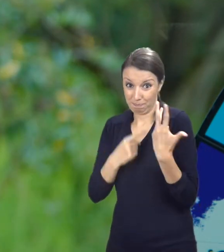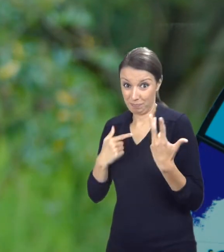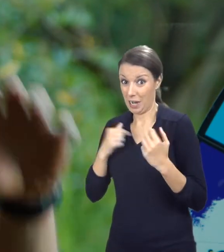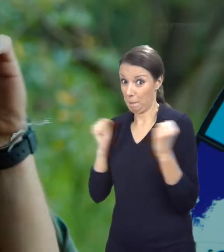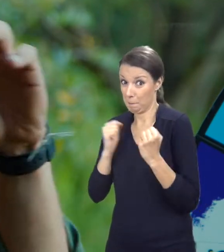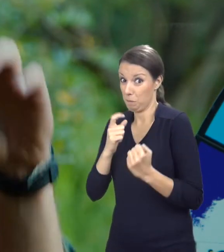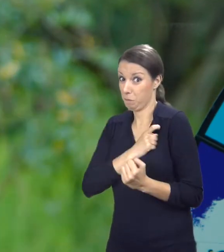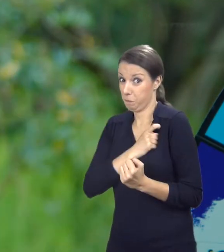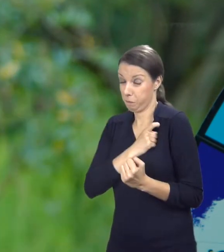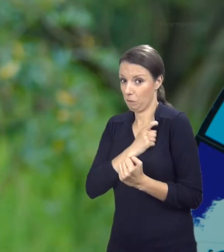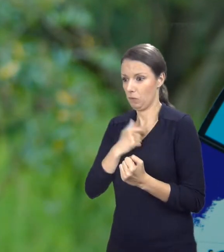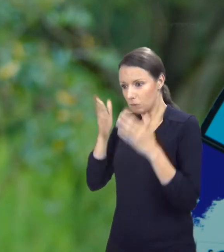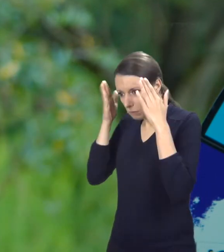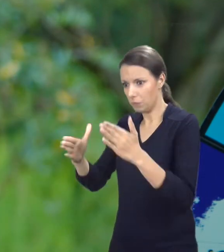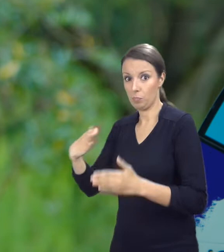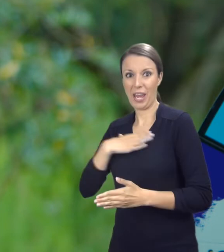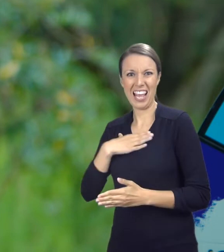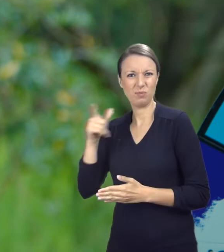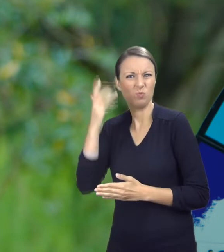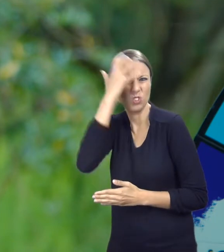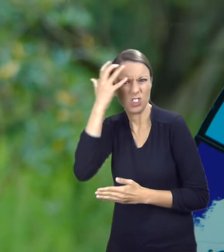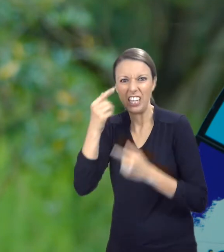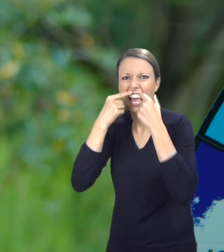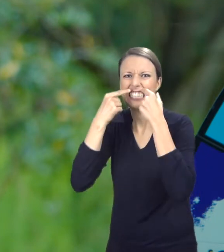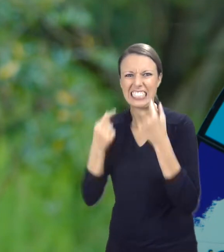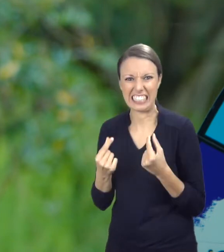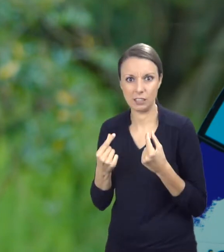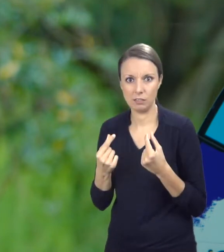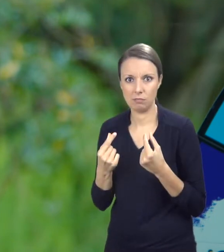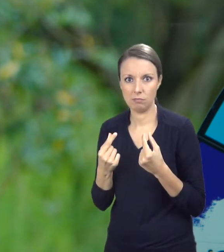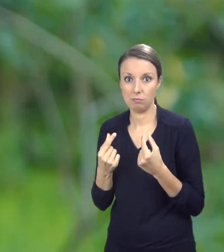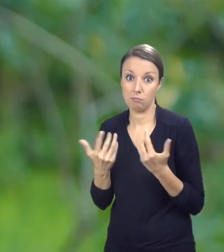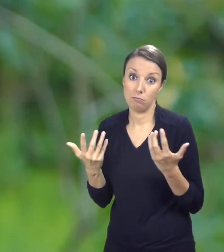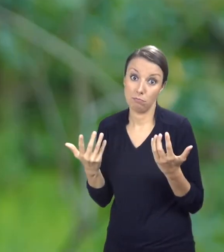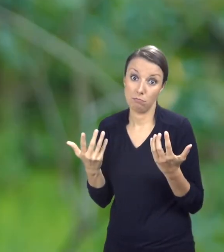One są dzikie, mają olbrzymie zęby, więc... A tak poza tym, to w zasadzie...